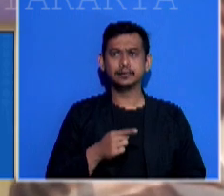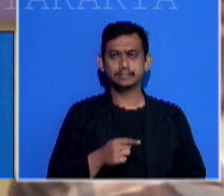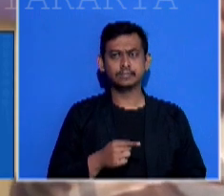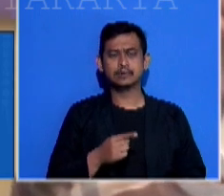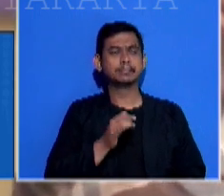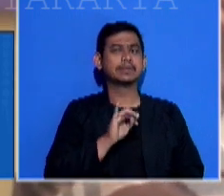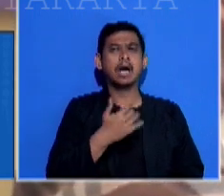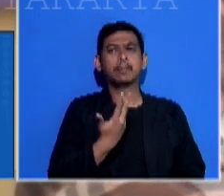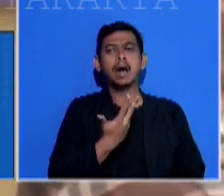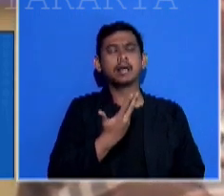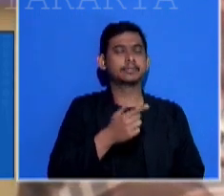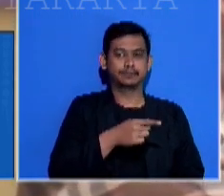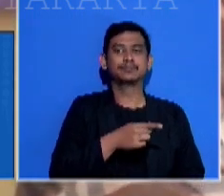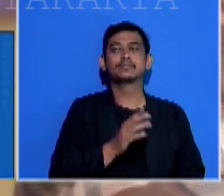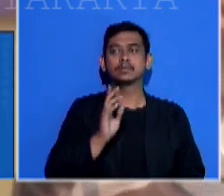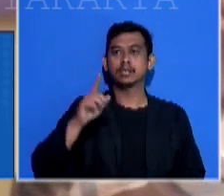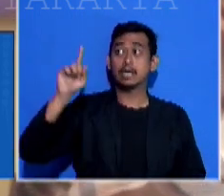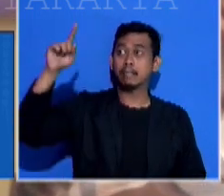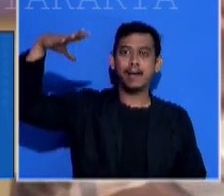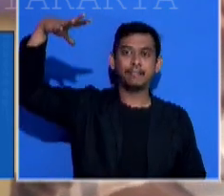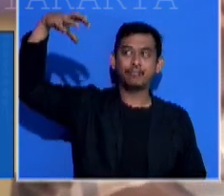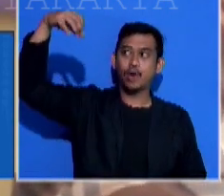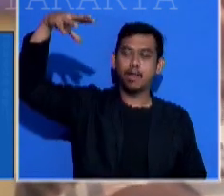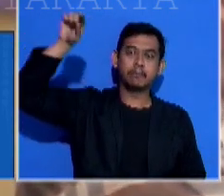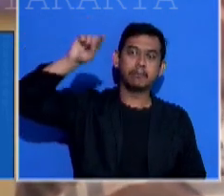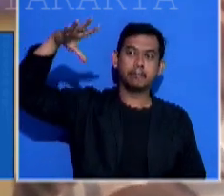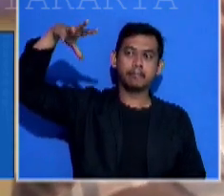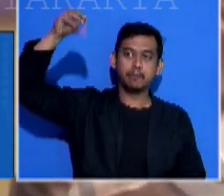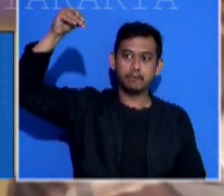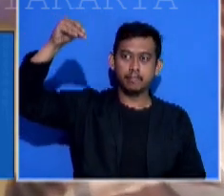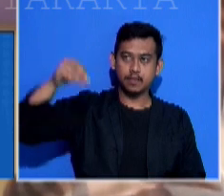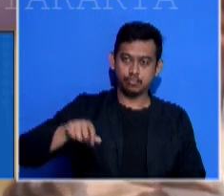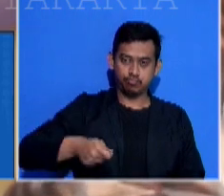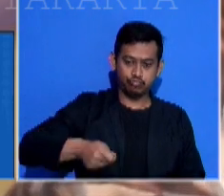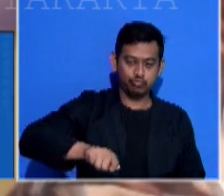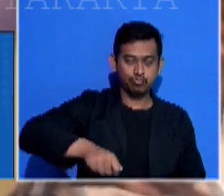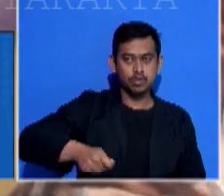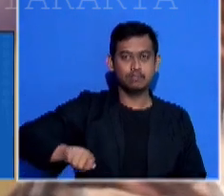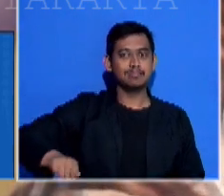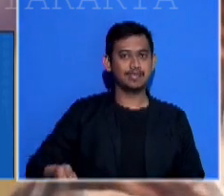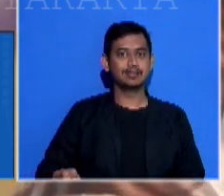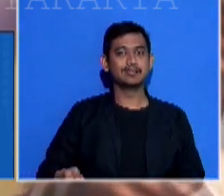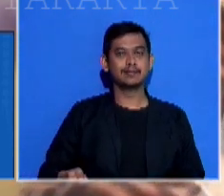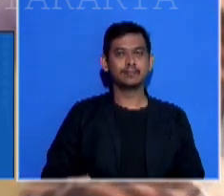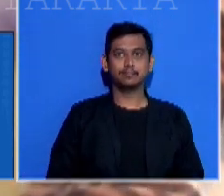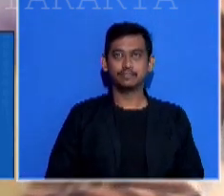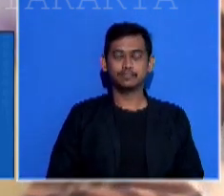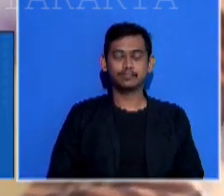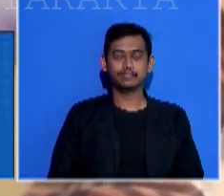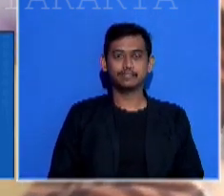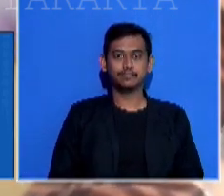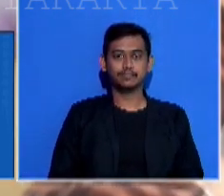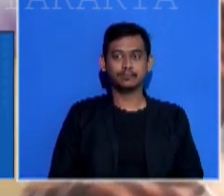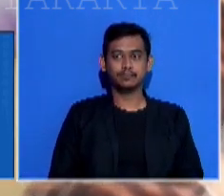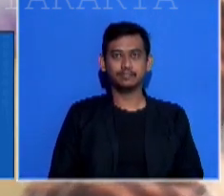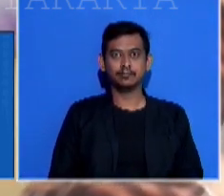mematikan lampu dan mungkin juga untuk mengunci pintu lainnya yang ada di dalam toko. Pada saat